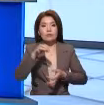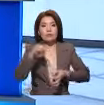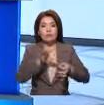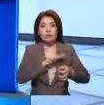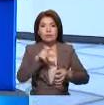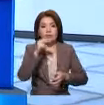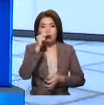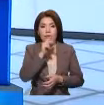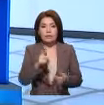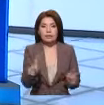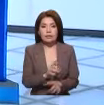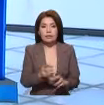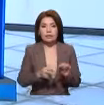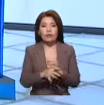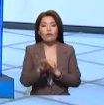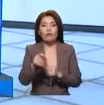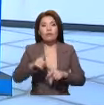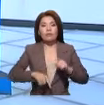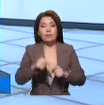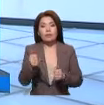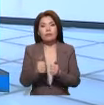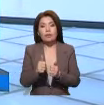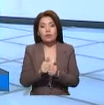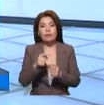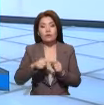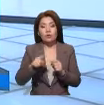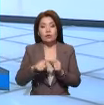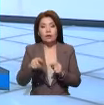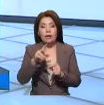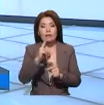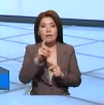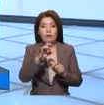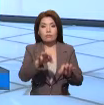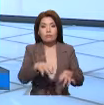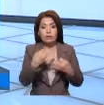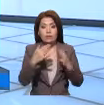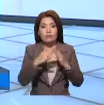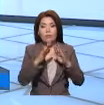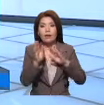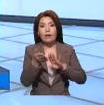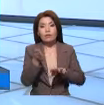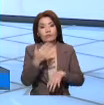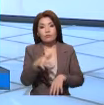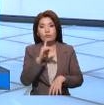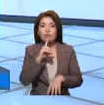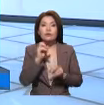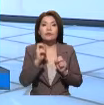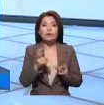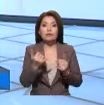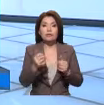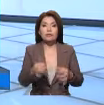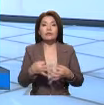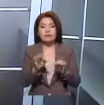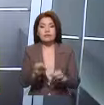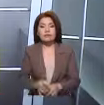отыр. Жақындары мен әріптестеріне дейді, айыпталушы жақын арада кепілмен босатылып үй қамаққа жіберілуі мүмкін бе? Әріптесім Мөлдір Жақан